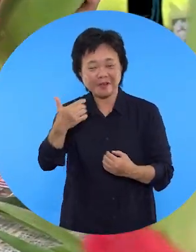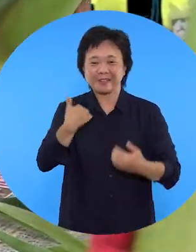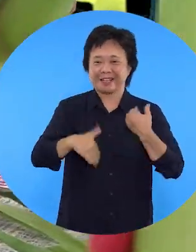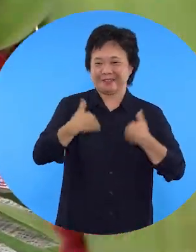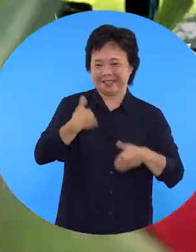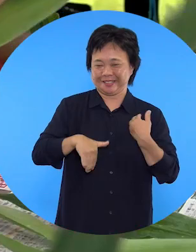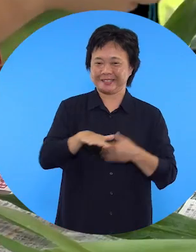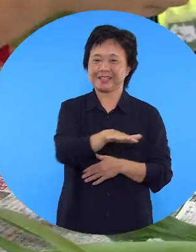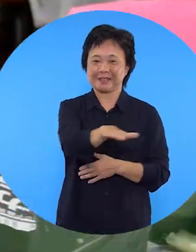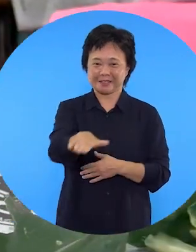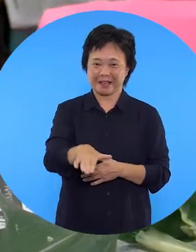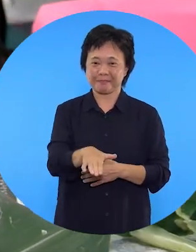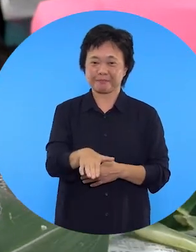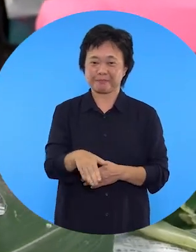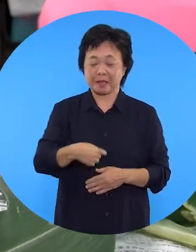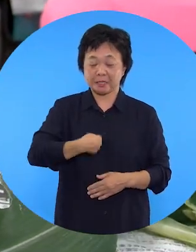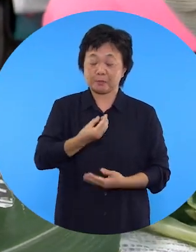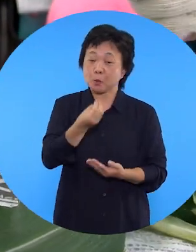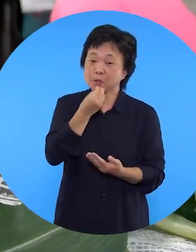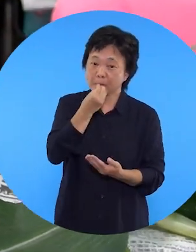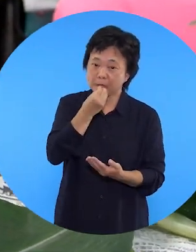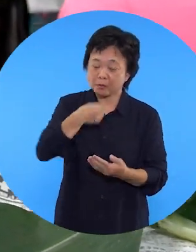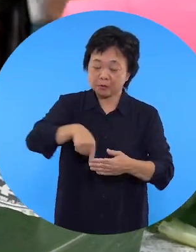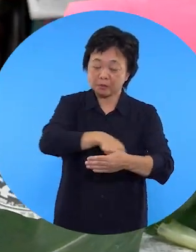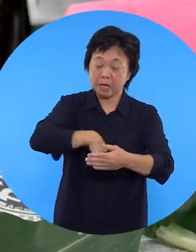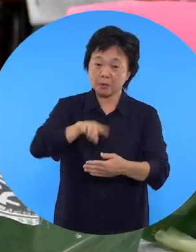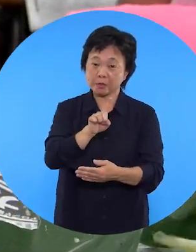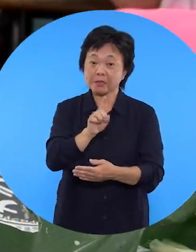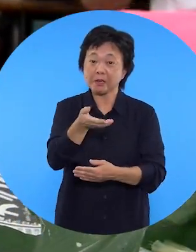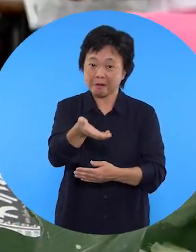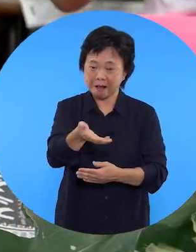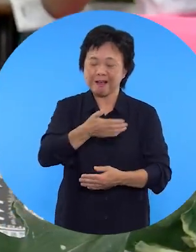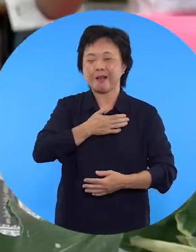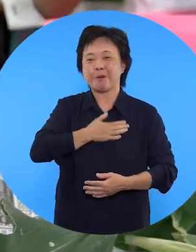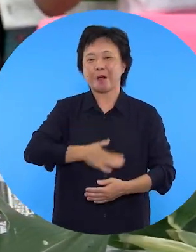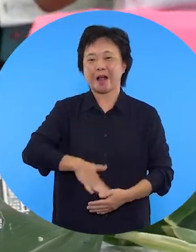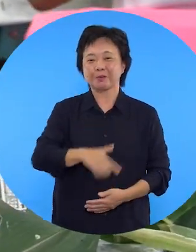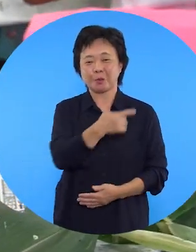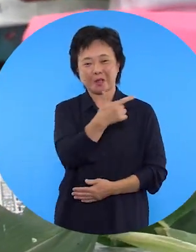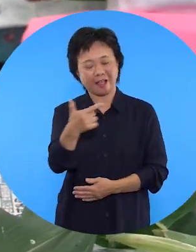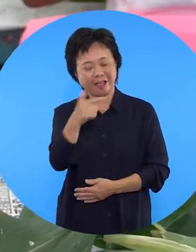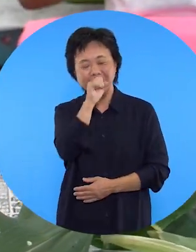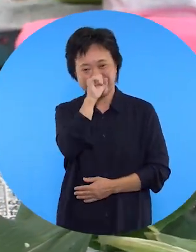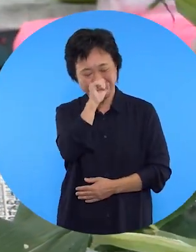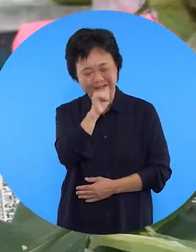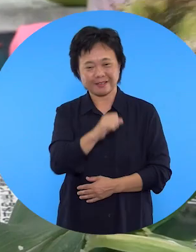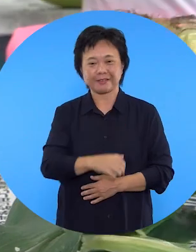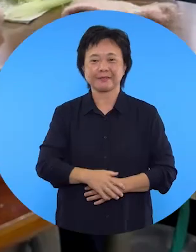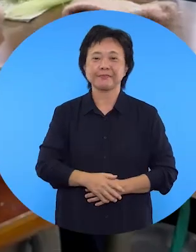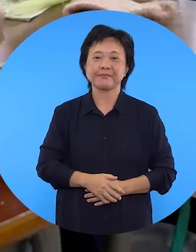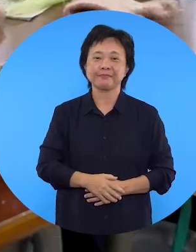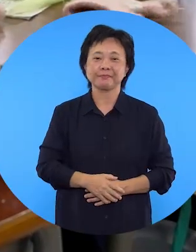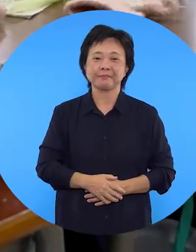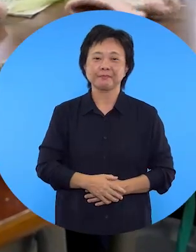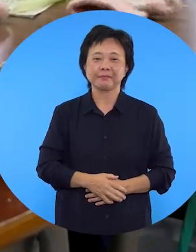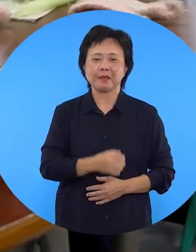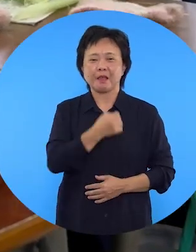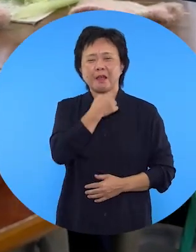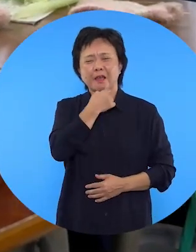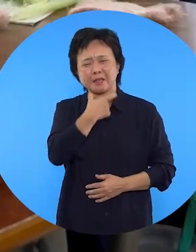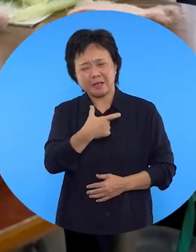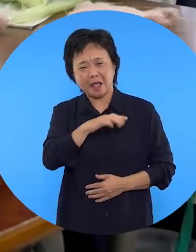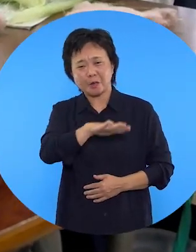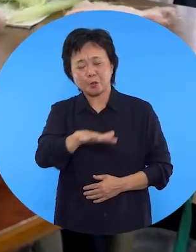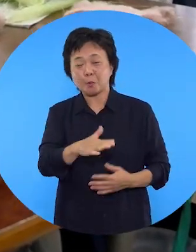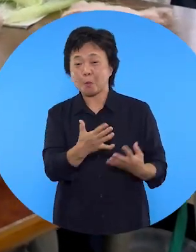すごく楽しんでいました食べてものがどんなものなのかっていうのがわかるのはすごくいいなぁと思います好き嫌いの多い